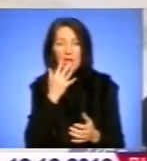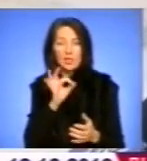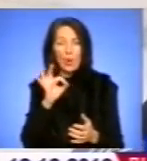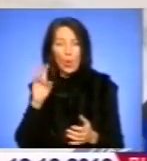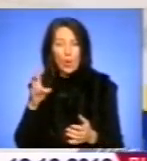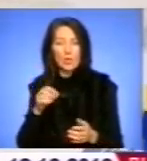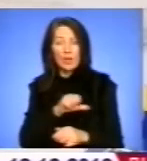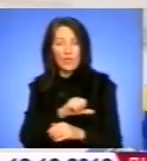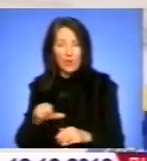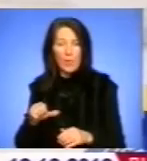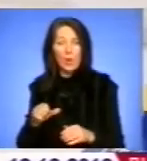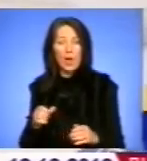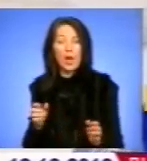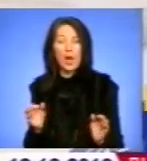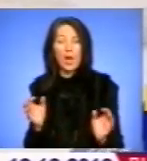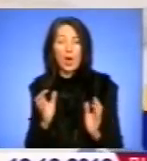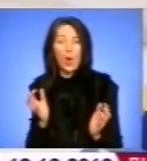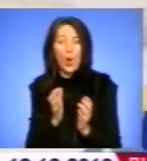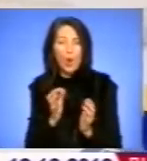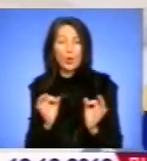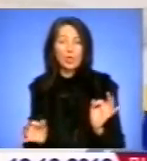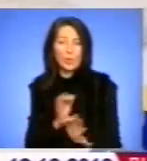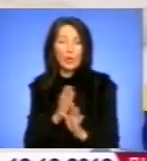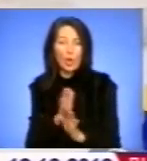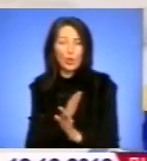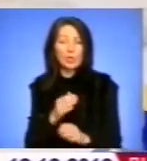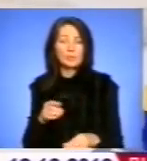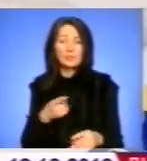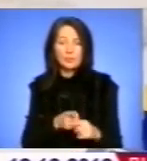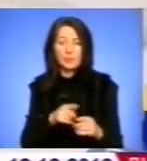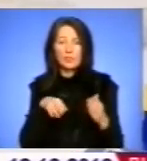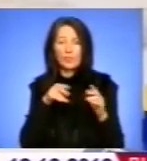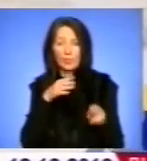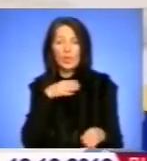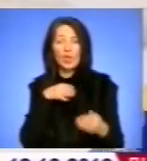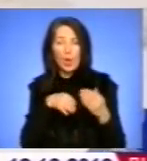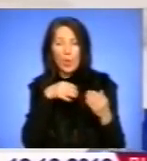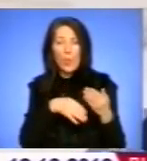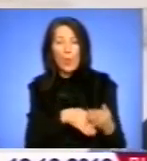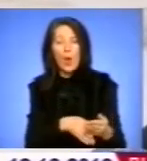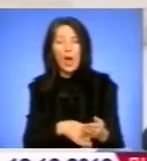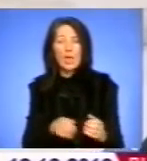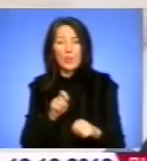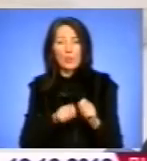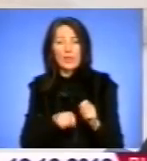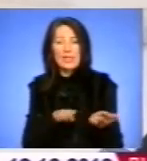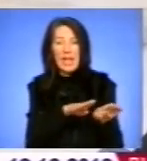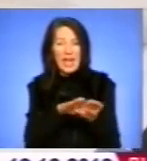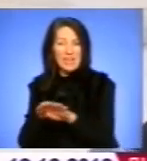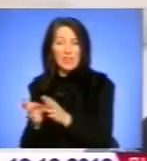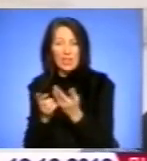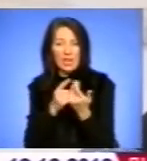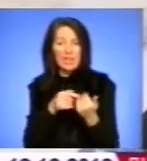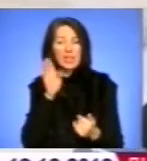допомагати Україні автоматизувати наблюдення за кількістю води в Дністрі. Для того, щоб ці дані були